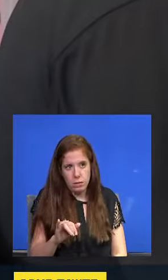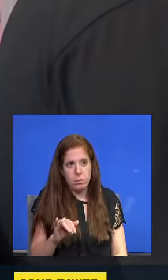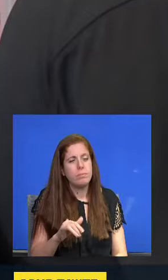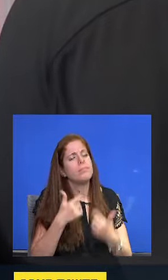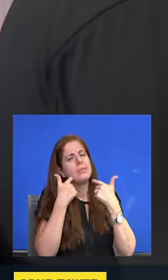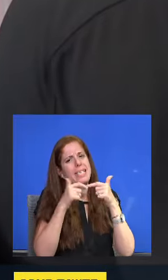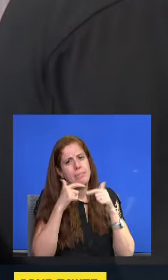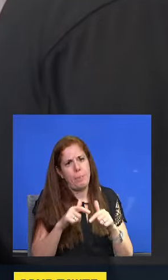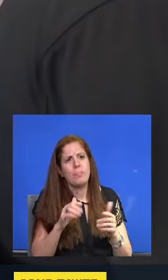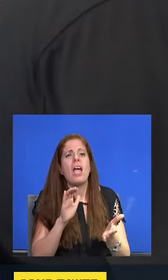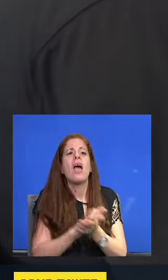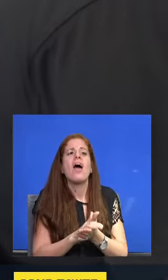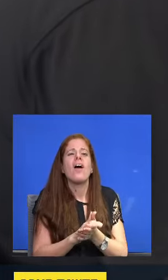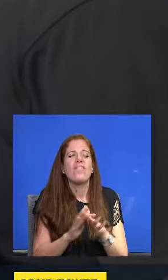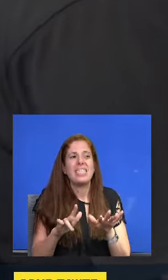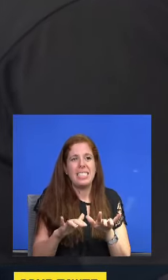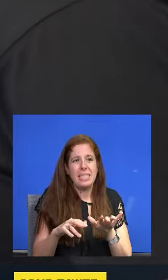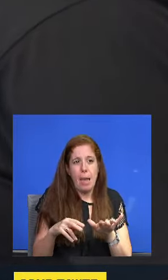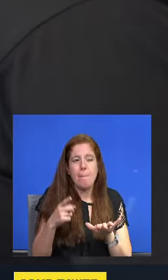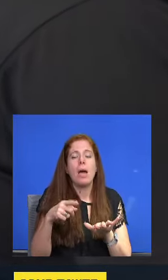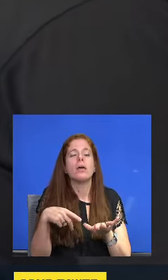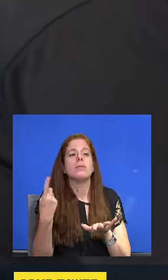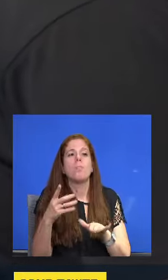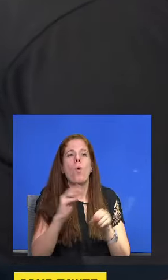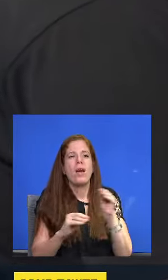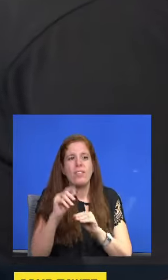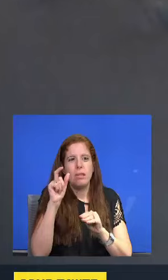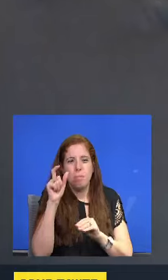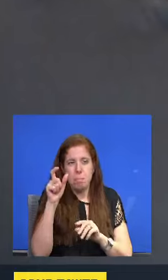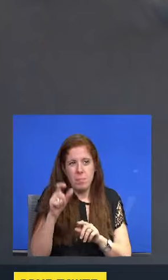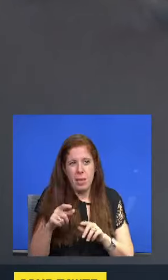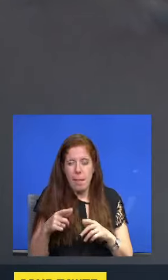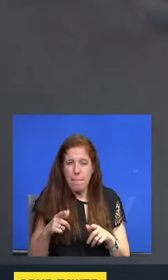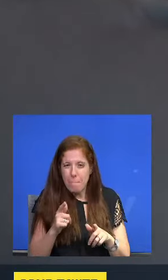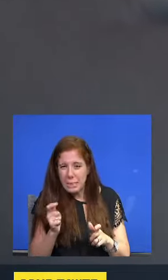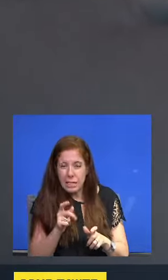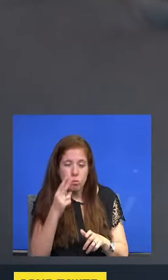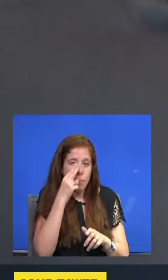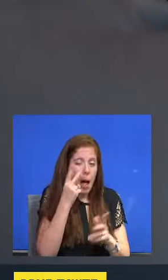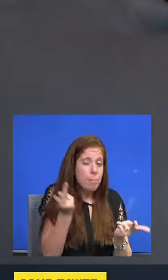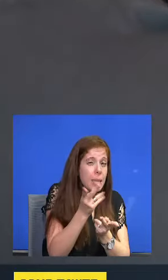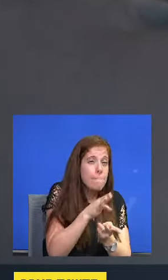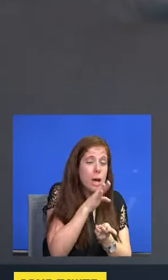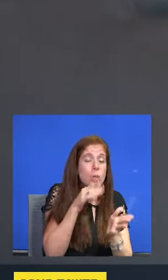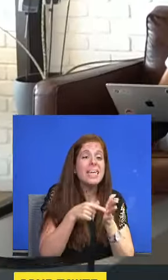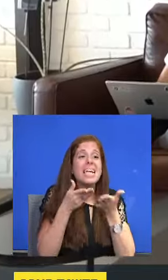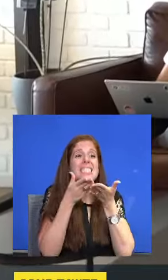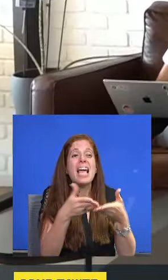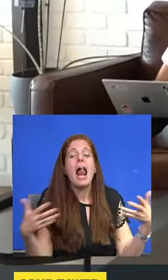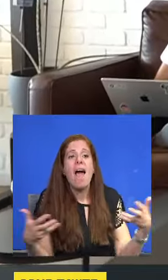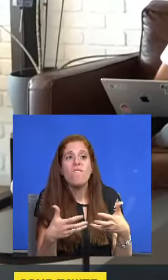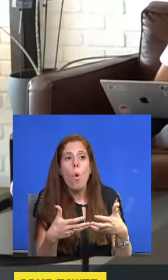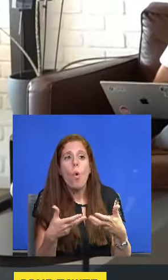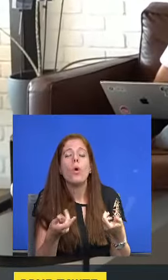חברת הסייבר ההתקפי הזו מורכבת מפצחנים לבנים, מהסוג הטוב, שמחפשים חולשות כדי לסייע לחברות לסגור